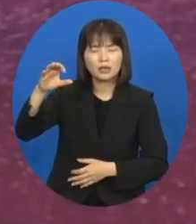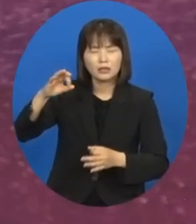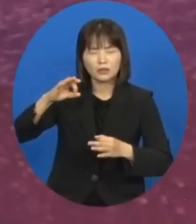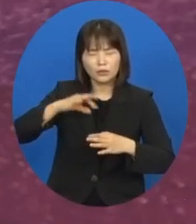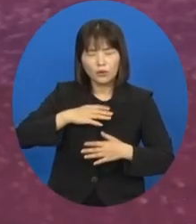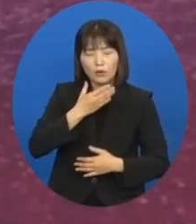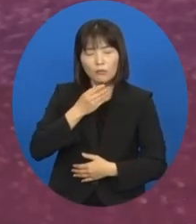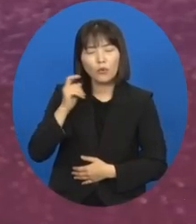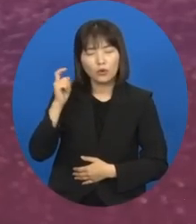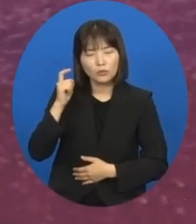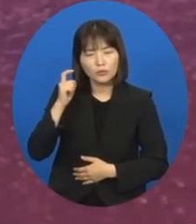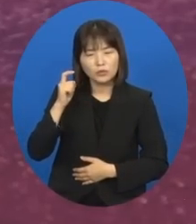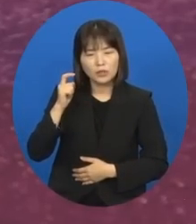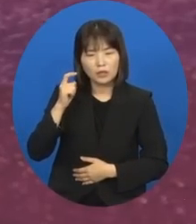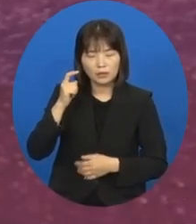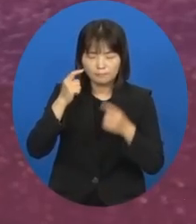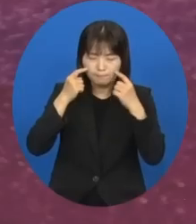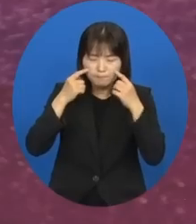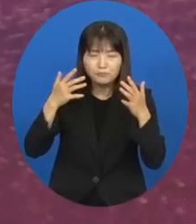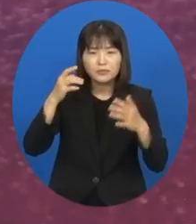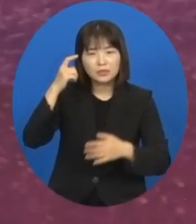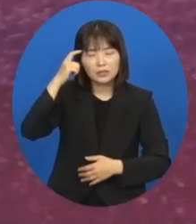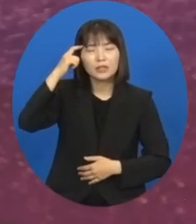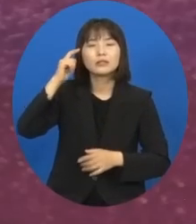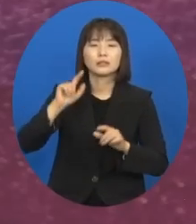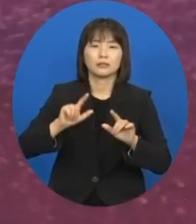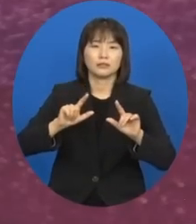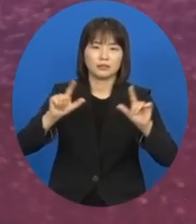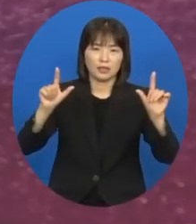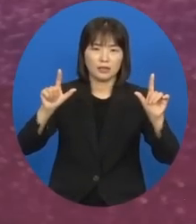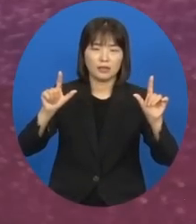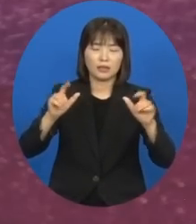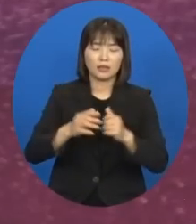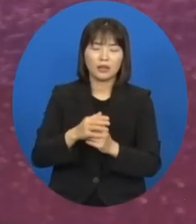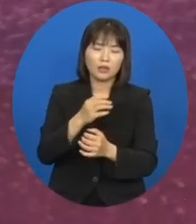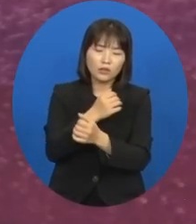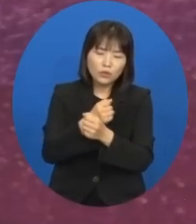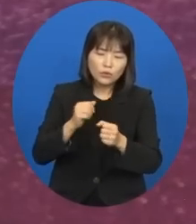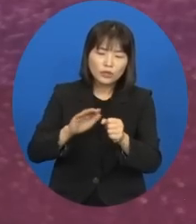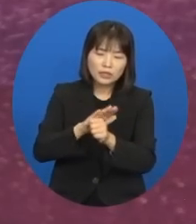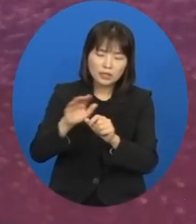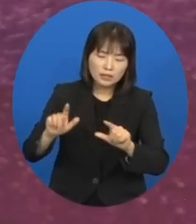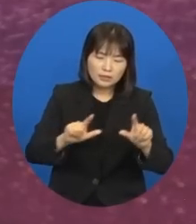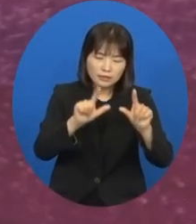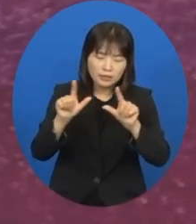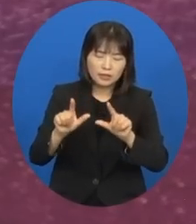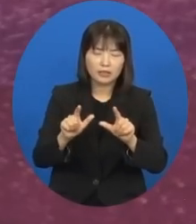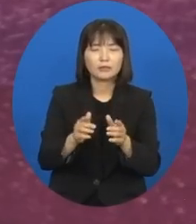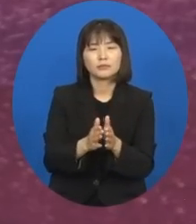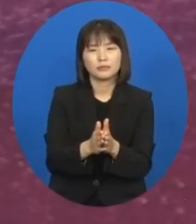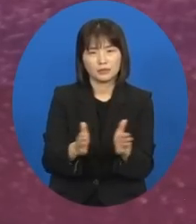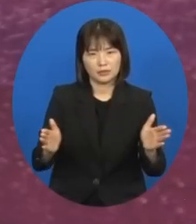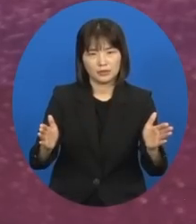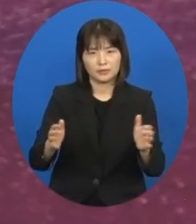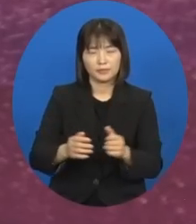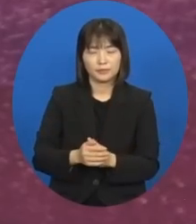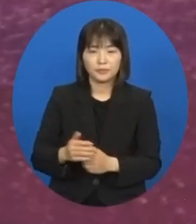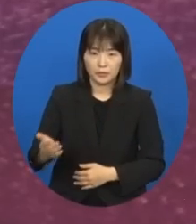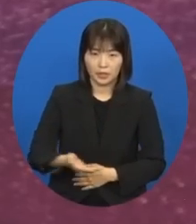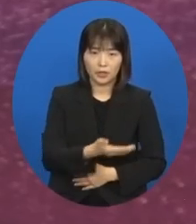복음이구나 명확히 깨달은 날 그냥 용서와 사랑의 삶을 살기 시작합니다 여러분